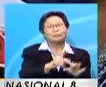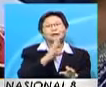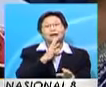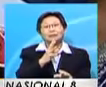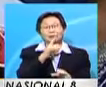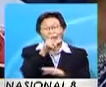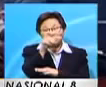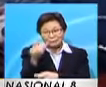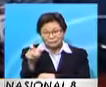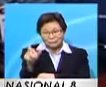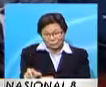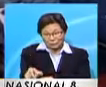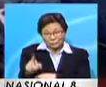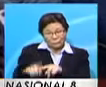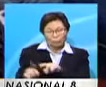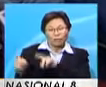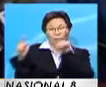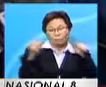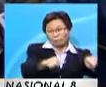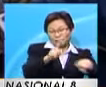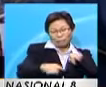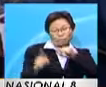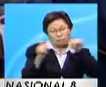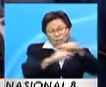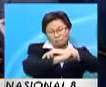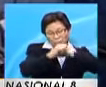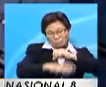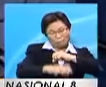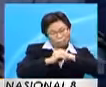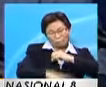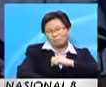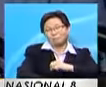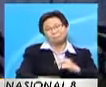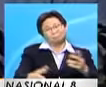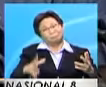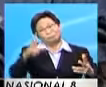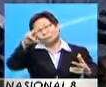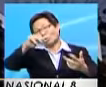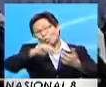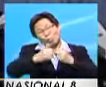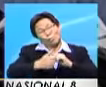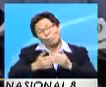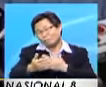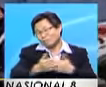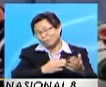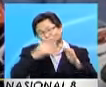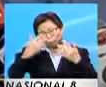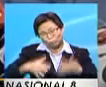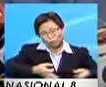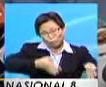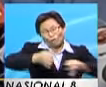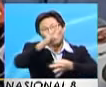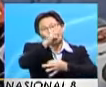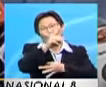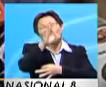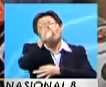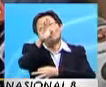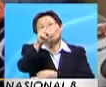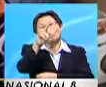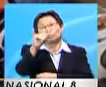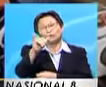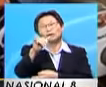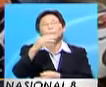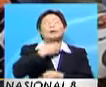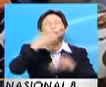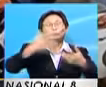Hai tombol beliau calon tidak boleh turun bercamping juga sudah tidak menjadi isu lagi perkara ini telah diperjelas Mufti perak jatuh harus